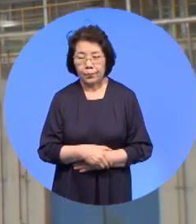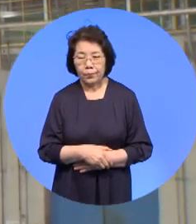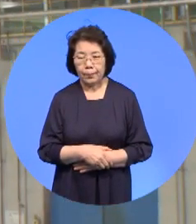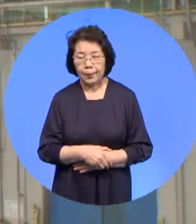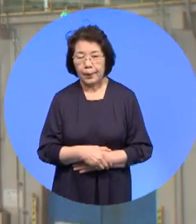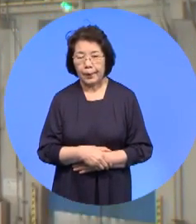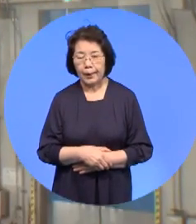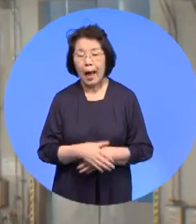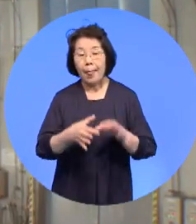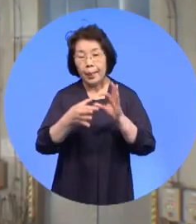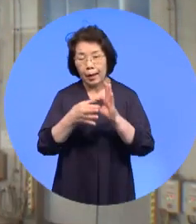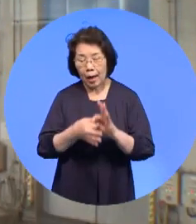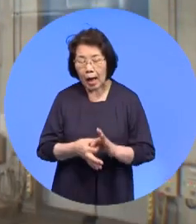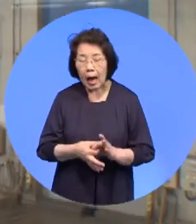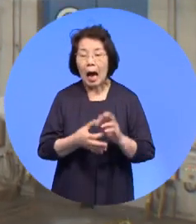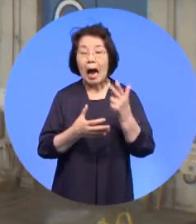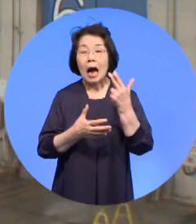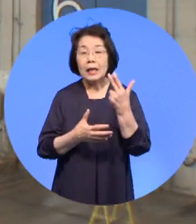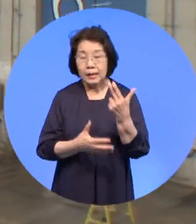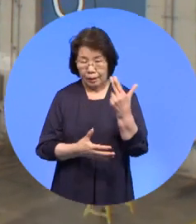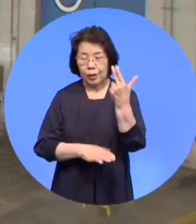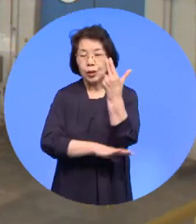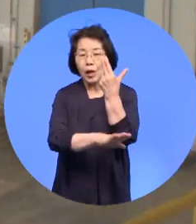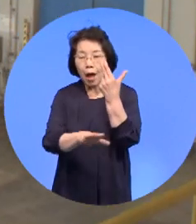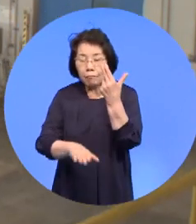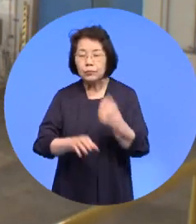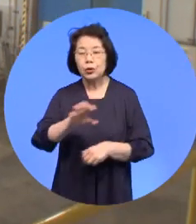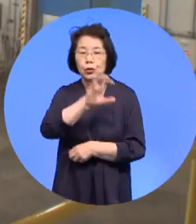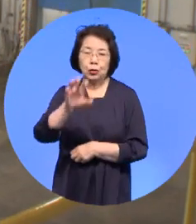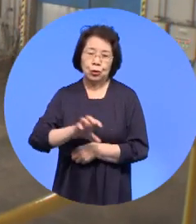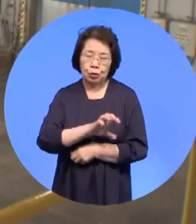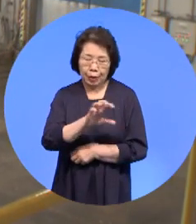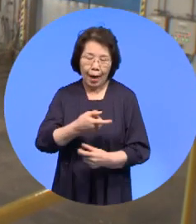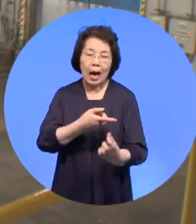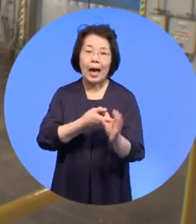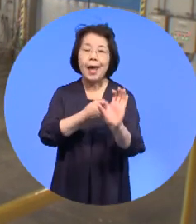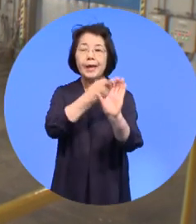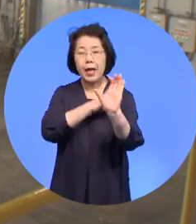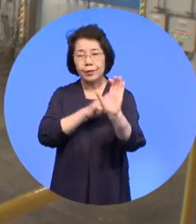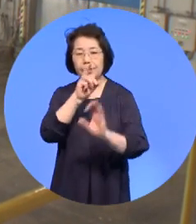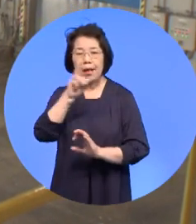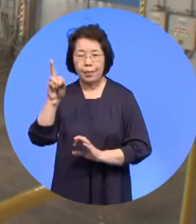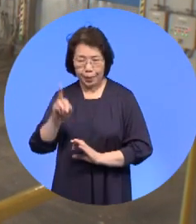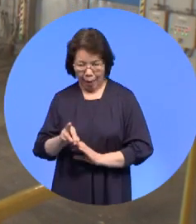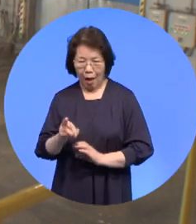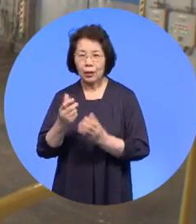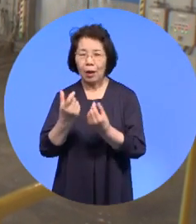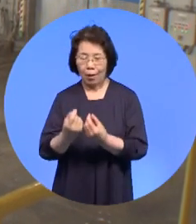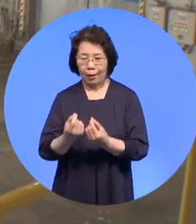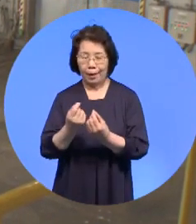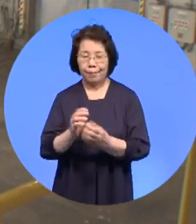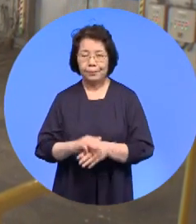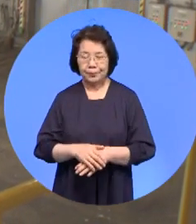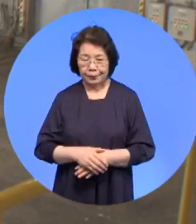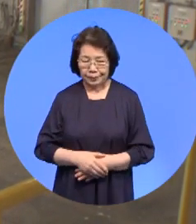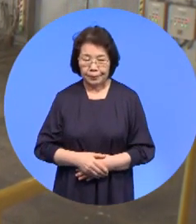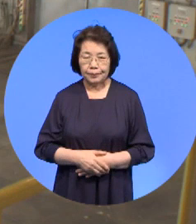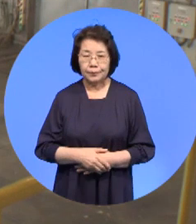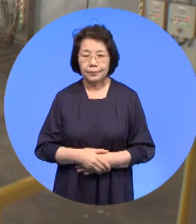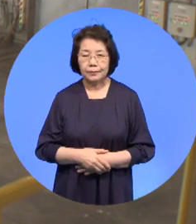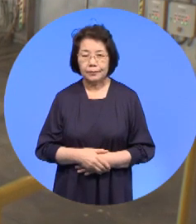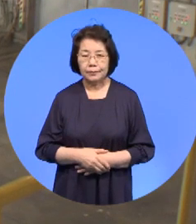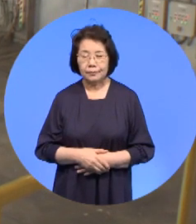だから資源循環エネルギーセンターという名称なんですということでまずやってきたのはグラット